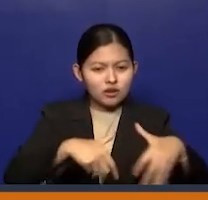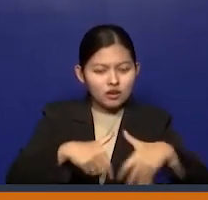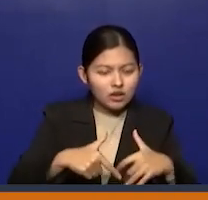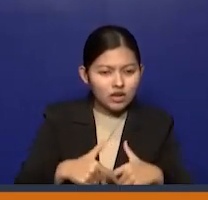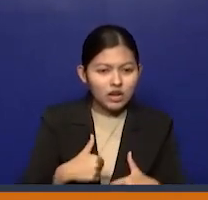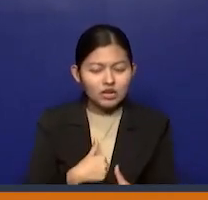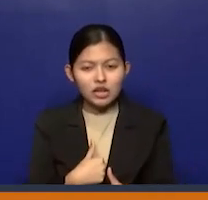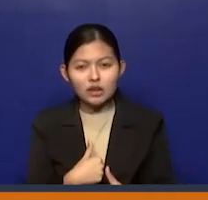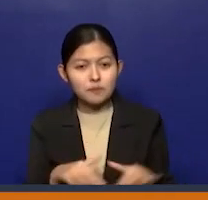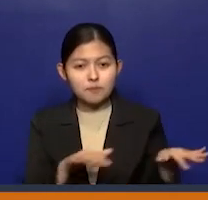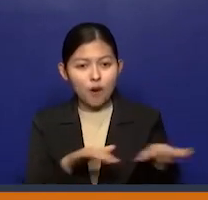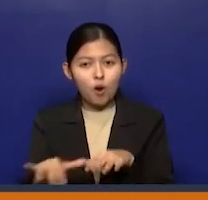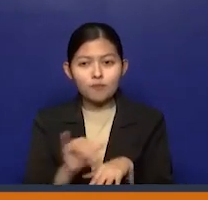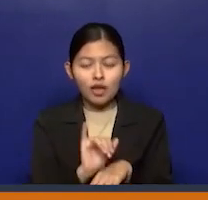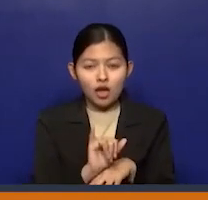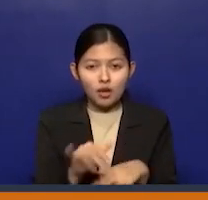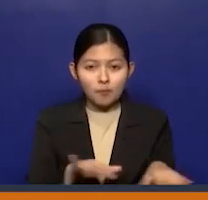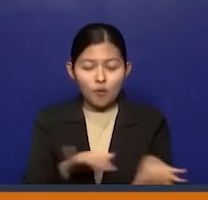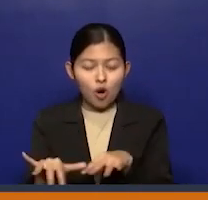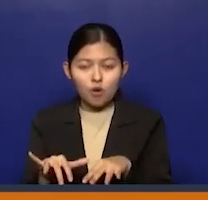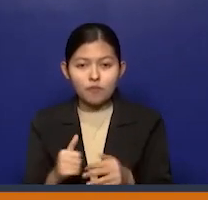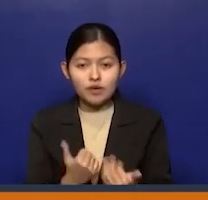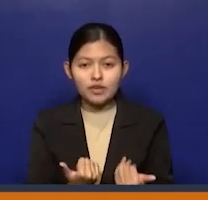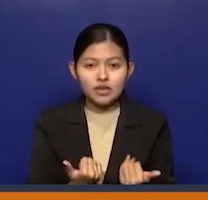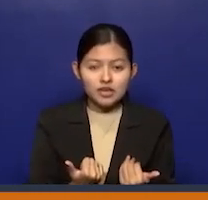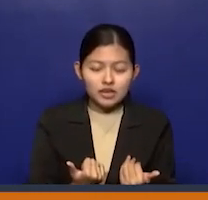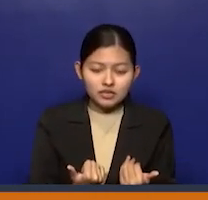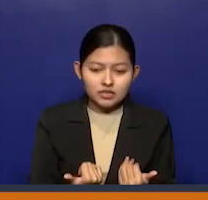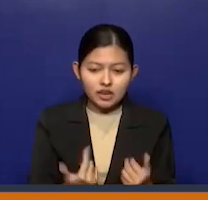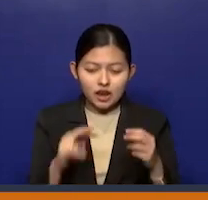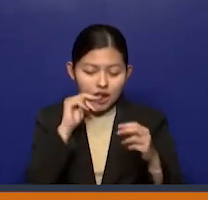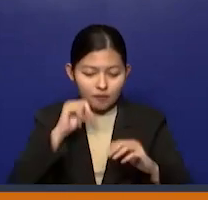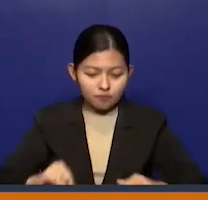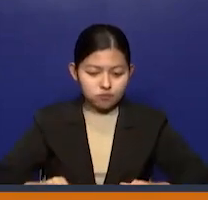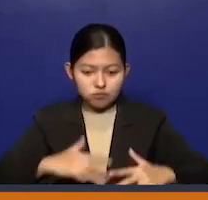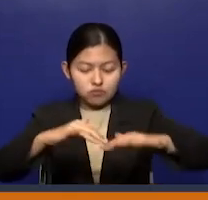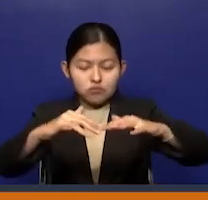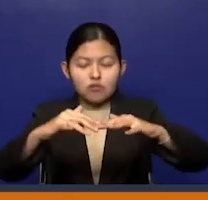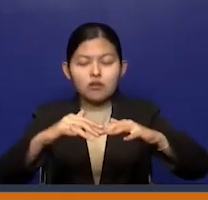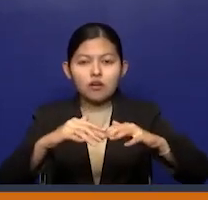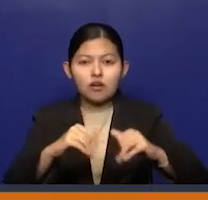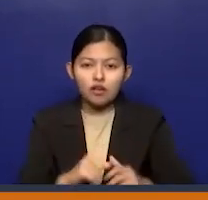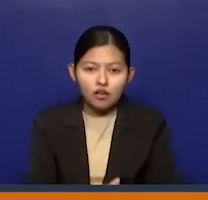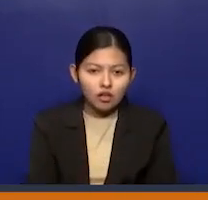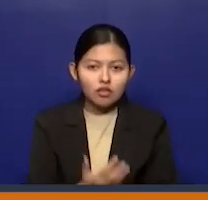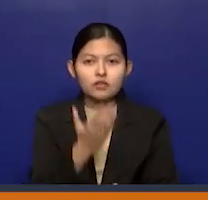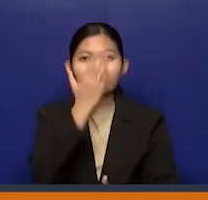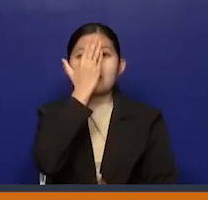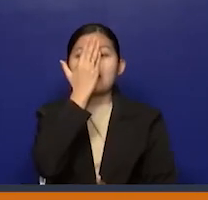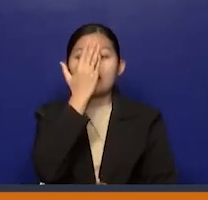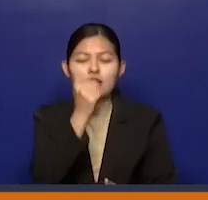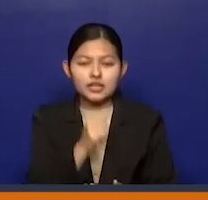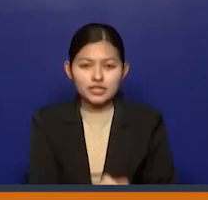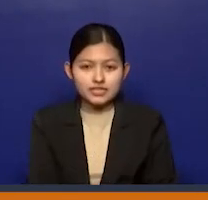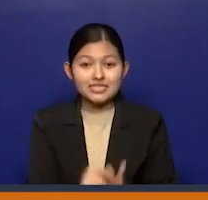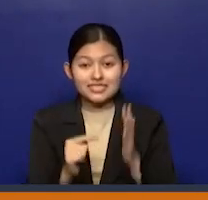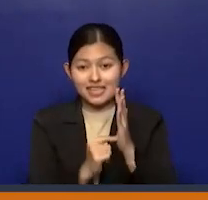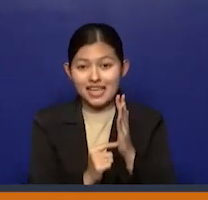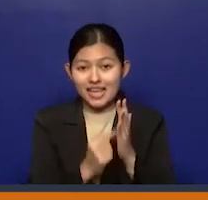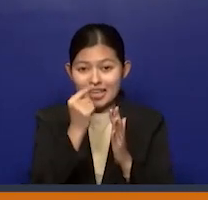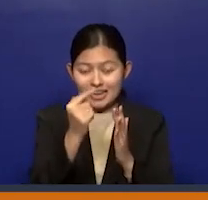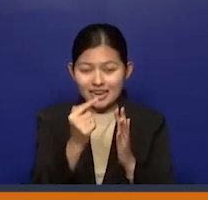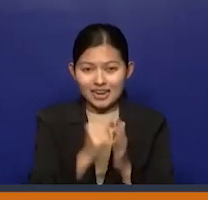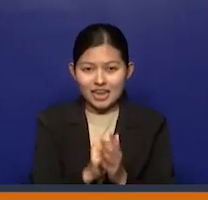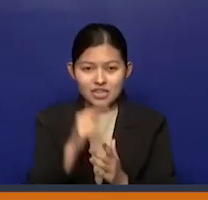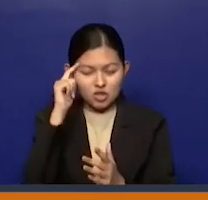ทันตั้งตัวเวลาประสบกับอุทกภัยคะดังนั้นนะครับสิ่งแรกที่เราต้องทำ